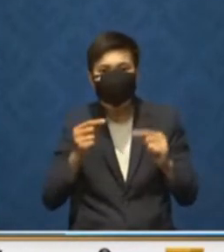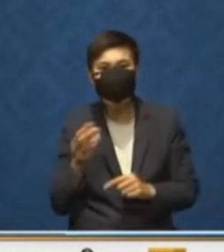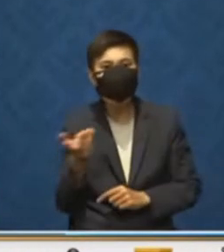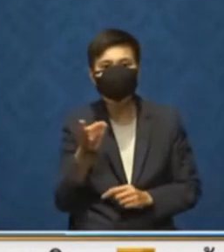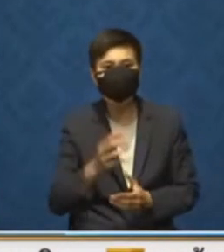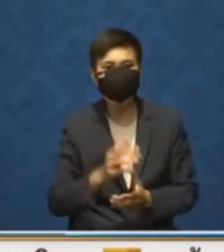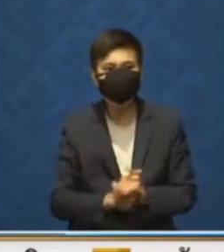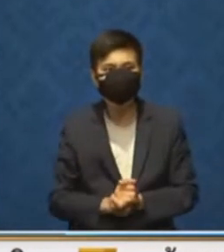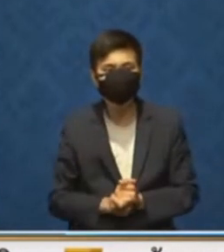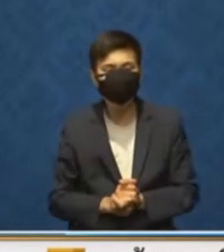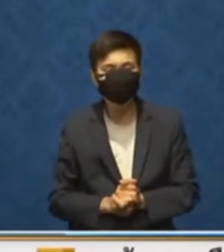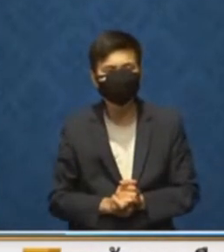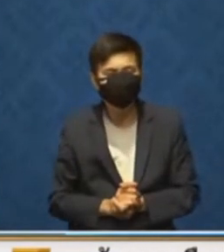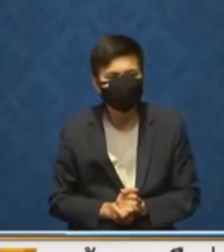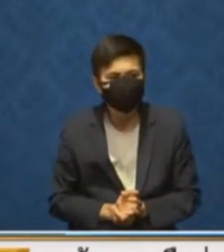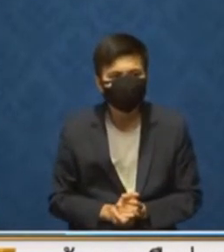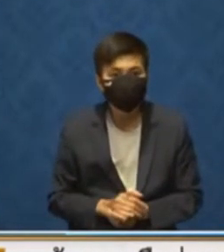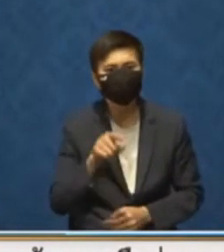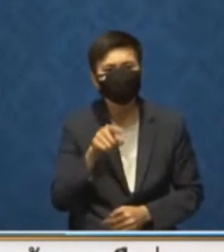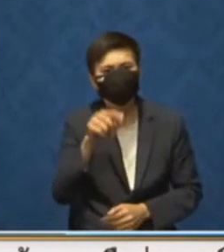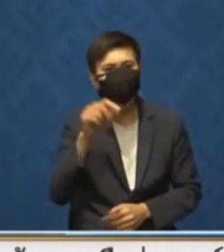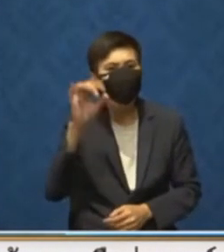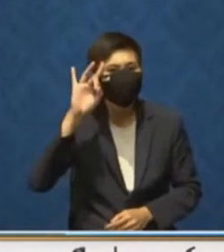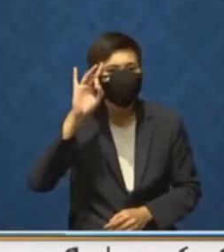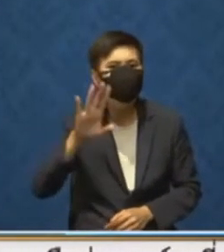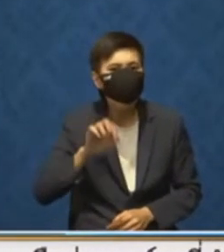ขอท่านนายกปาก